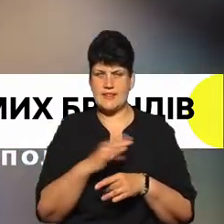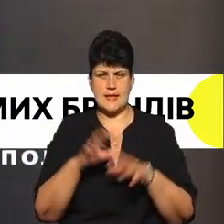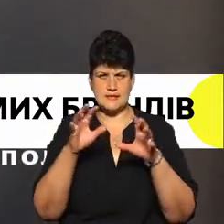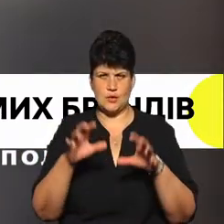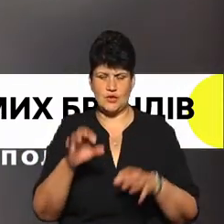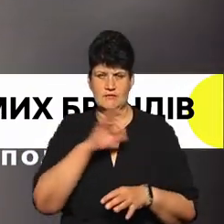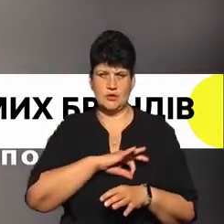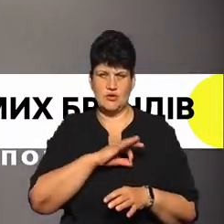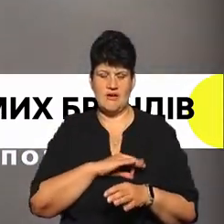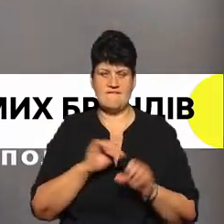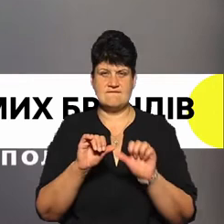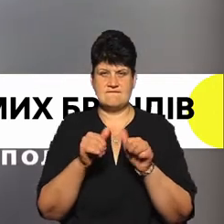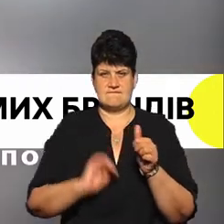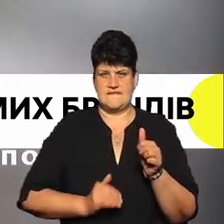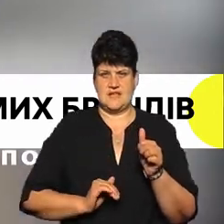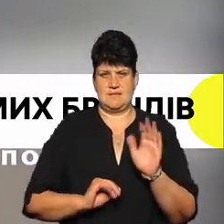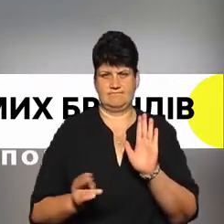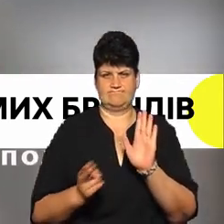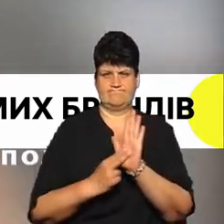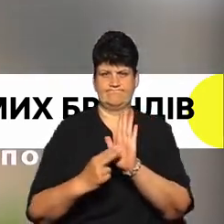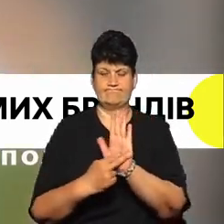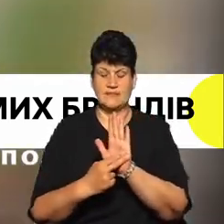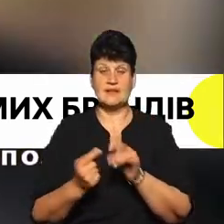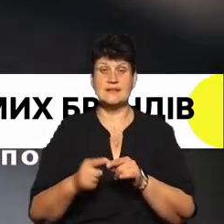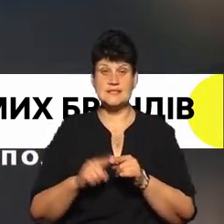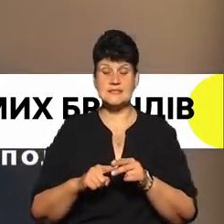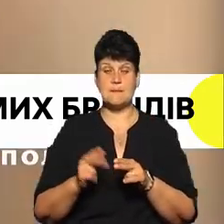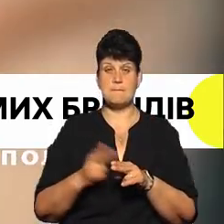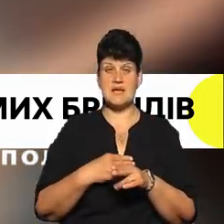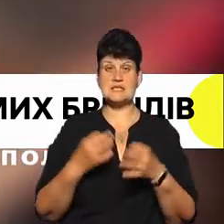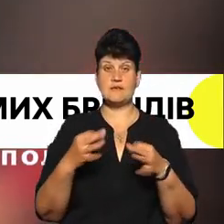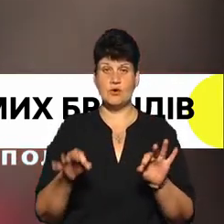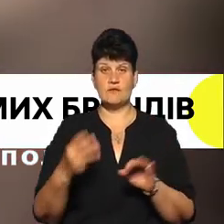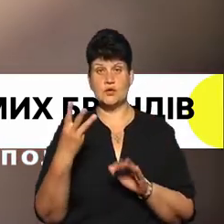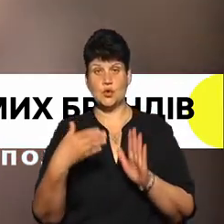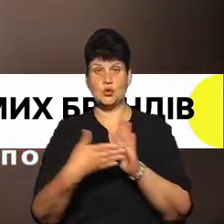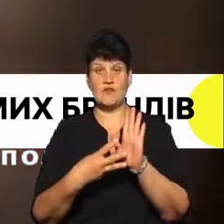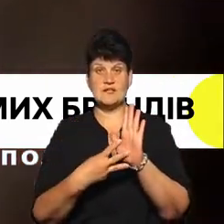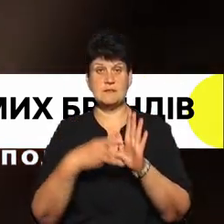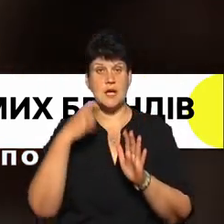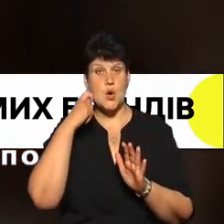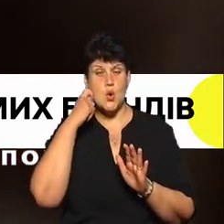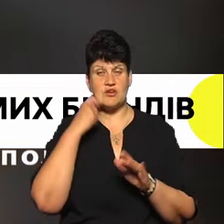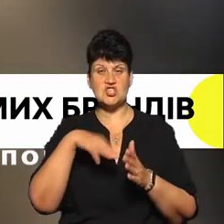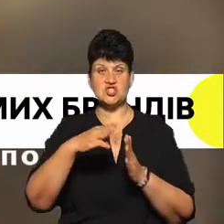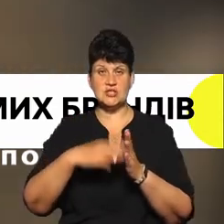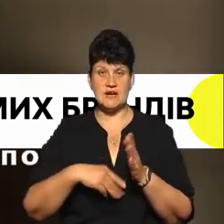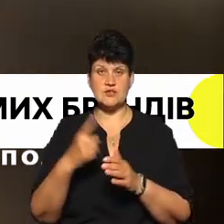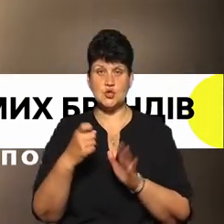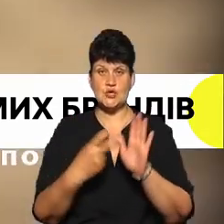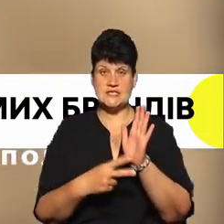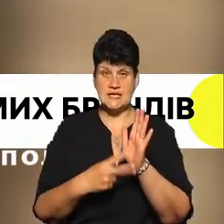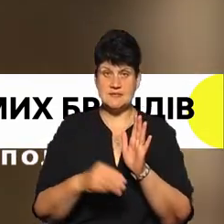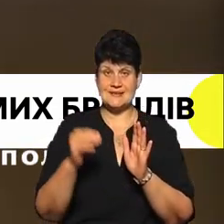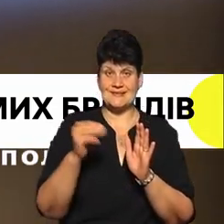використання фірмового найменування. Ці статті передбачають позбавлення волі на термін від 3 до 8 років, а також штраф від 170